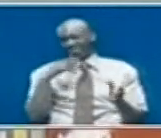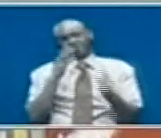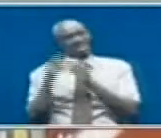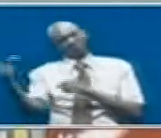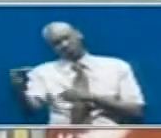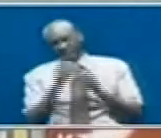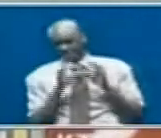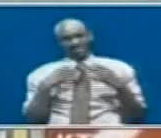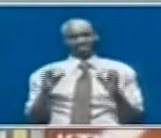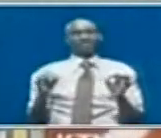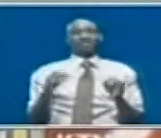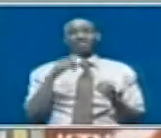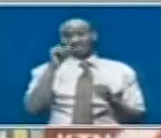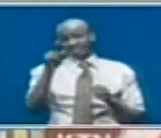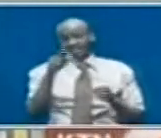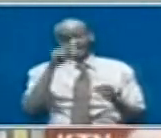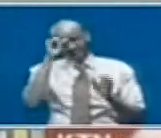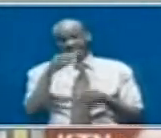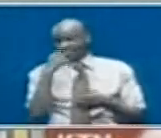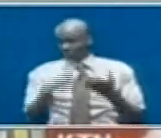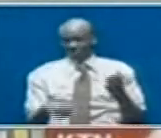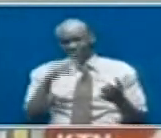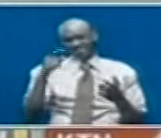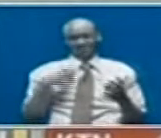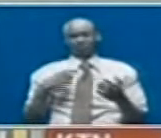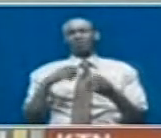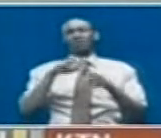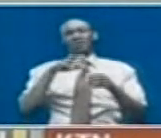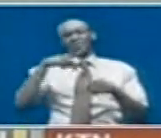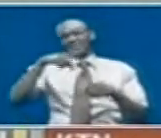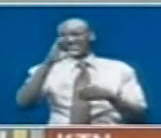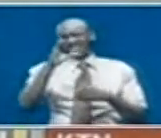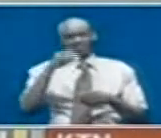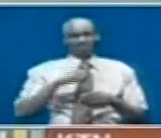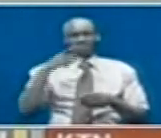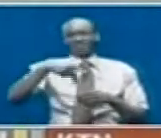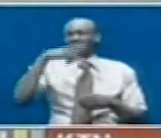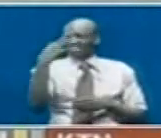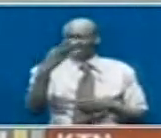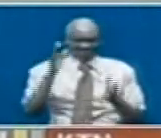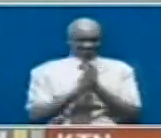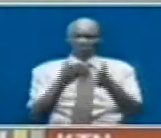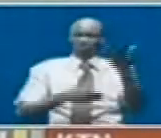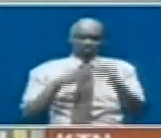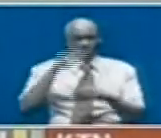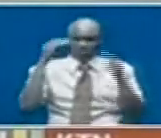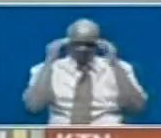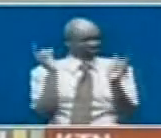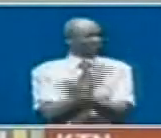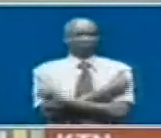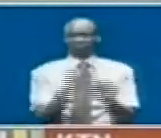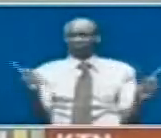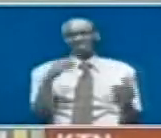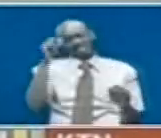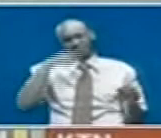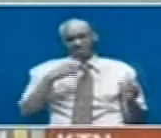huyo Mvurya alieleza wazi kwamba hana nia ya kumfungulia mashtaka mzee huyo ambaye alimvamia yeye pamoja na kinara wa CORD katika